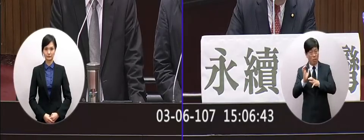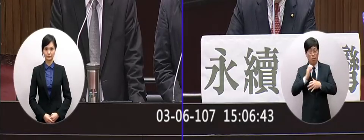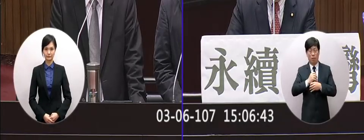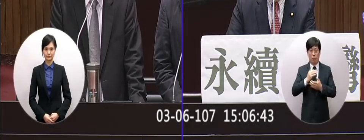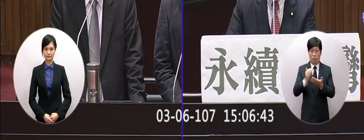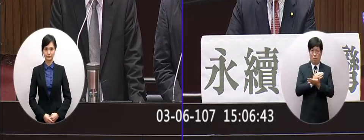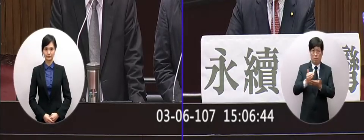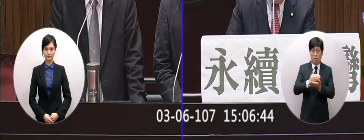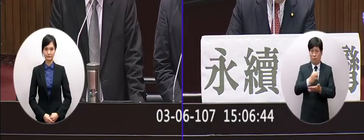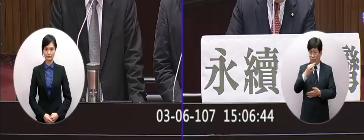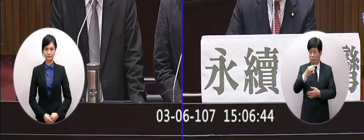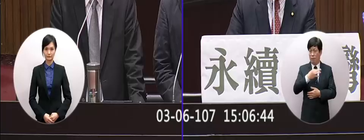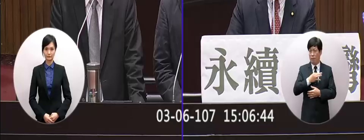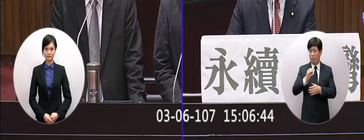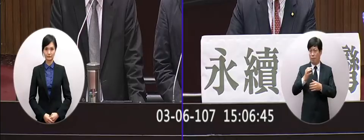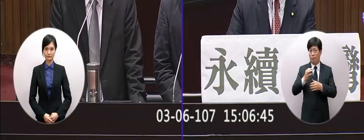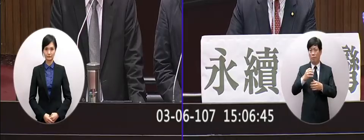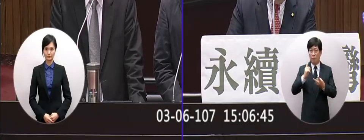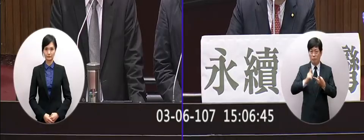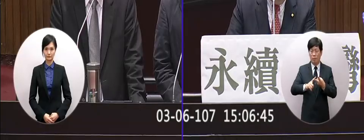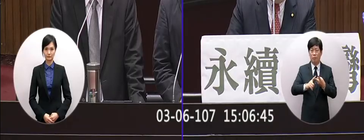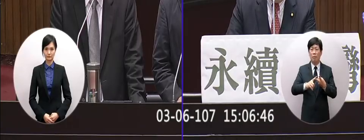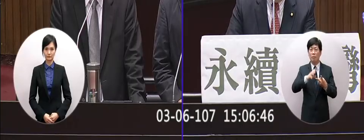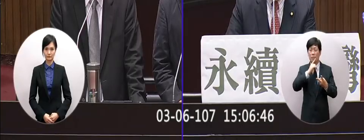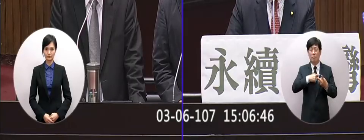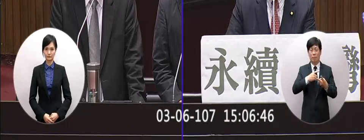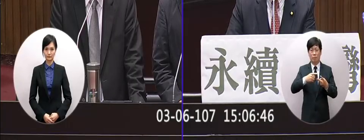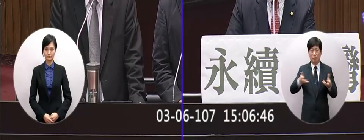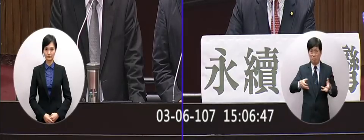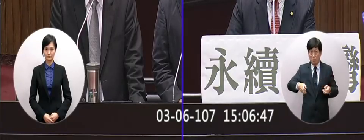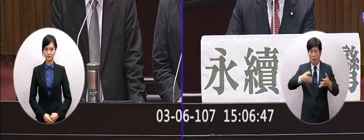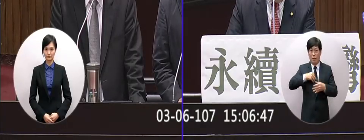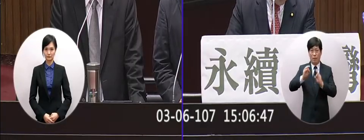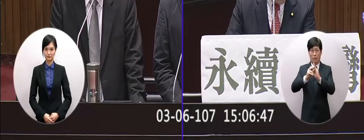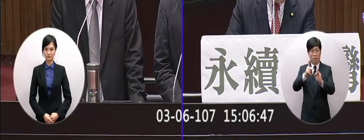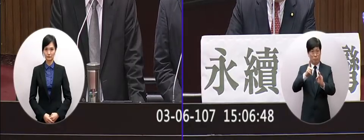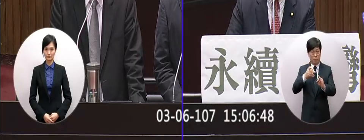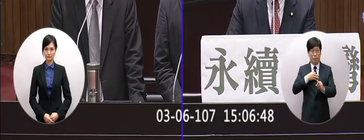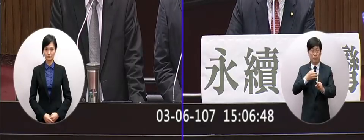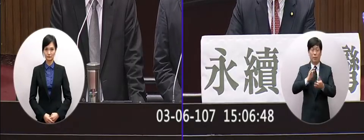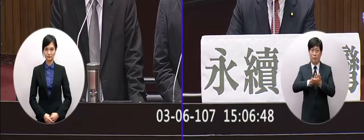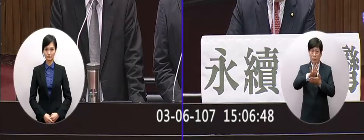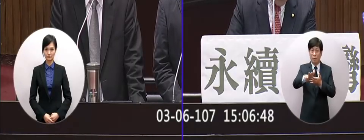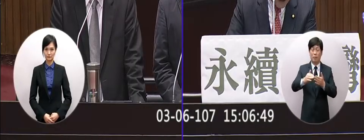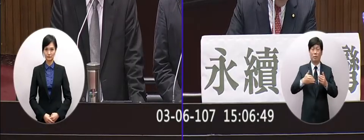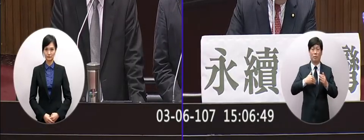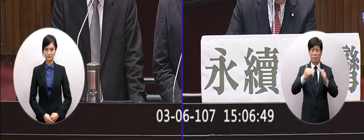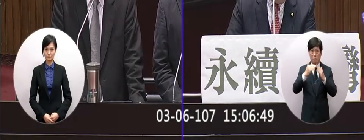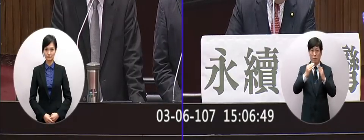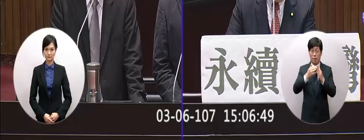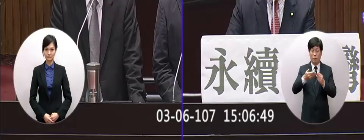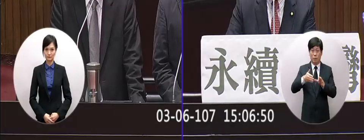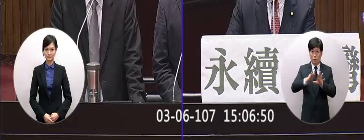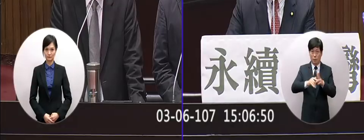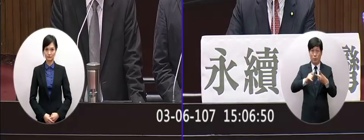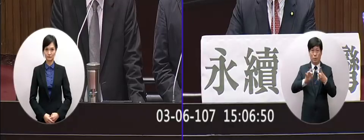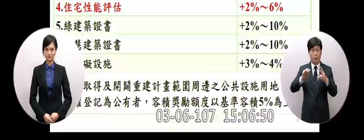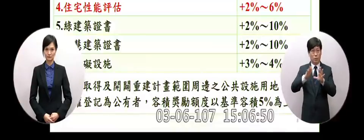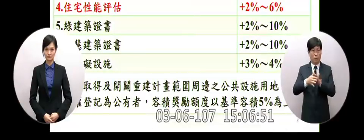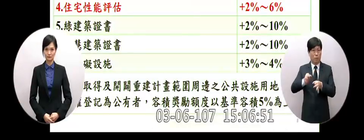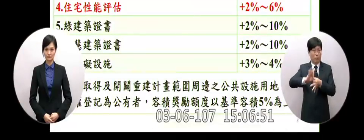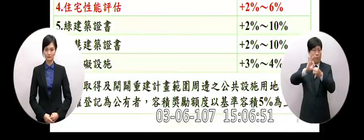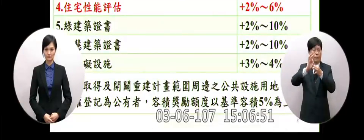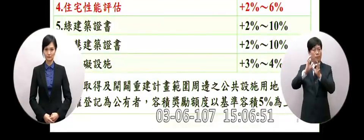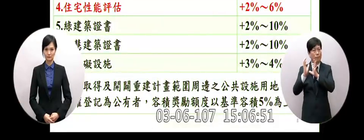查费用，而且建造成本甚至贷款，那将来的房屋税及地价税都会调涨，那增加负